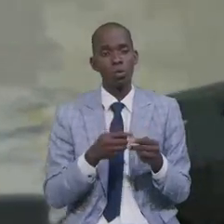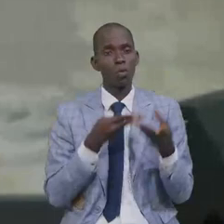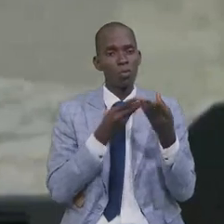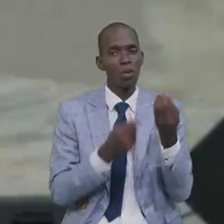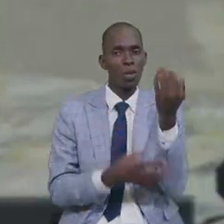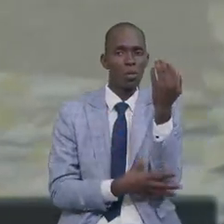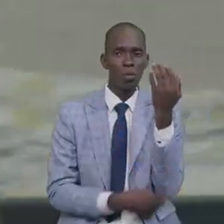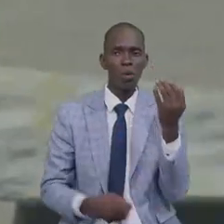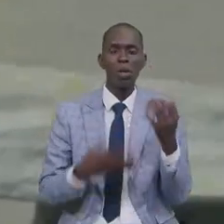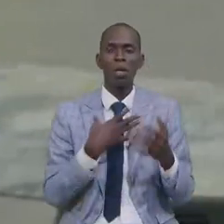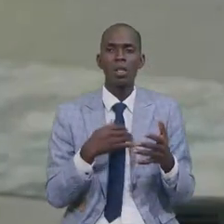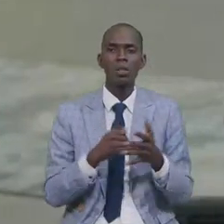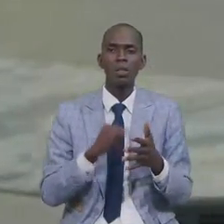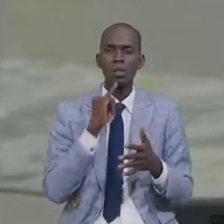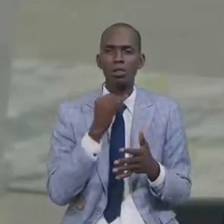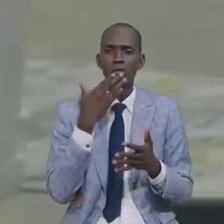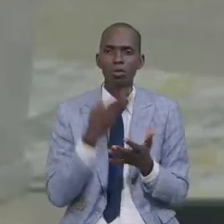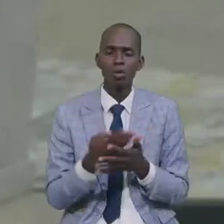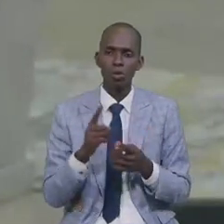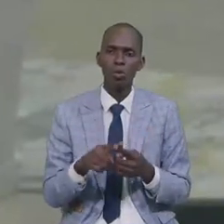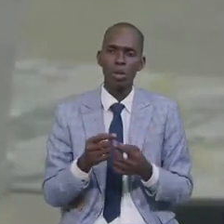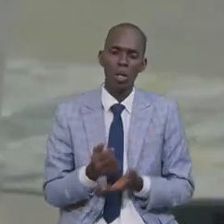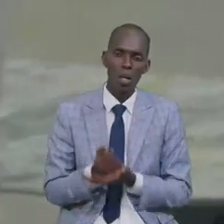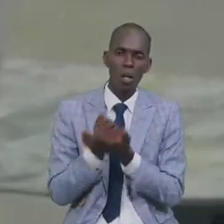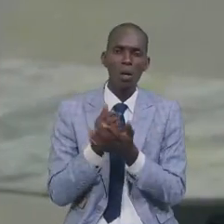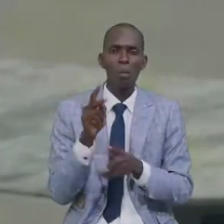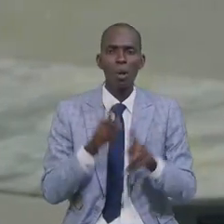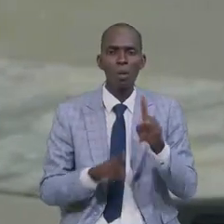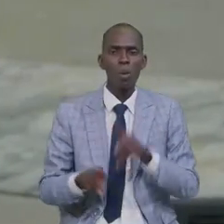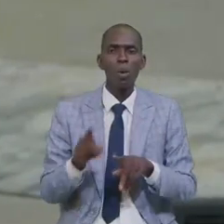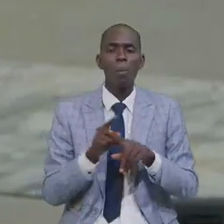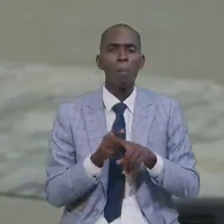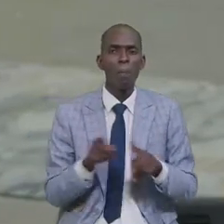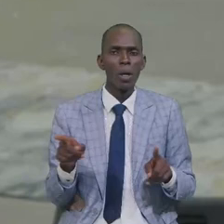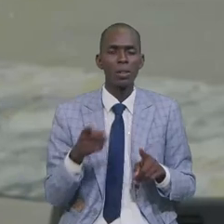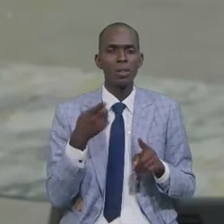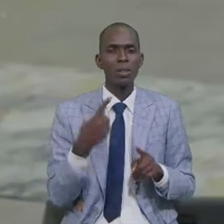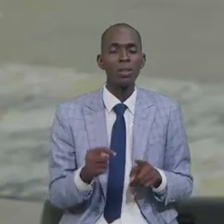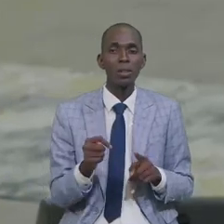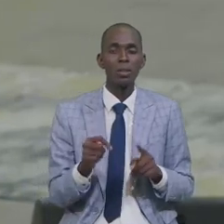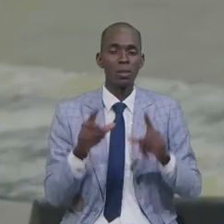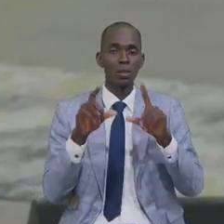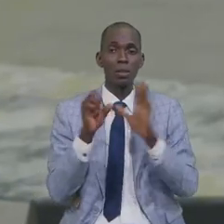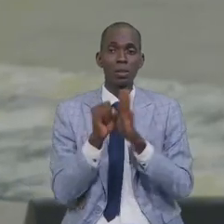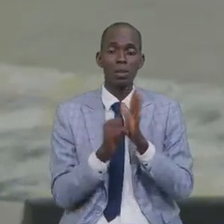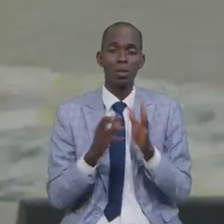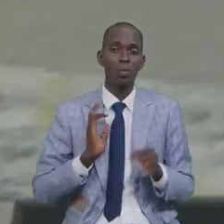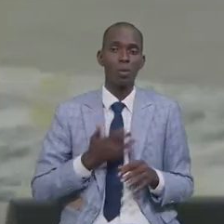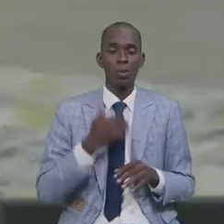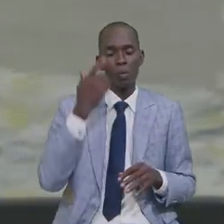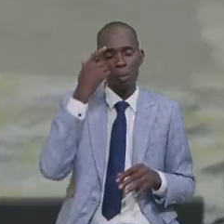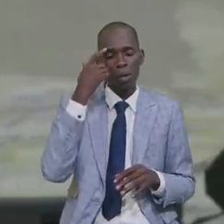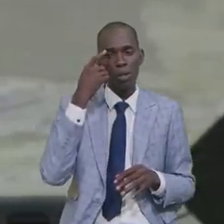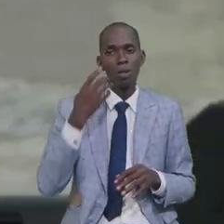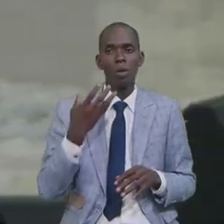de nourrir les pauvres. C'est bon de déplacer les montagnes. C'est bon d'aider les gens. Mais l'état de notre esprit,